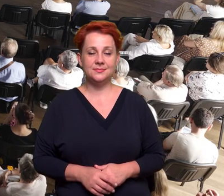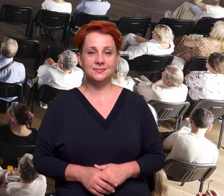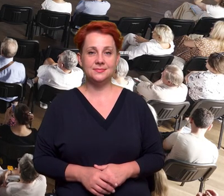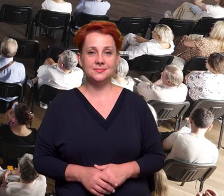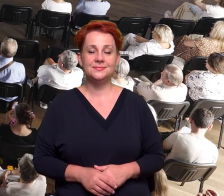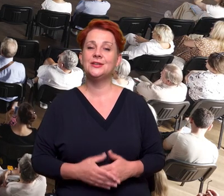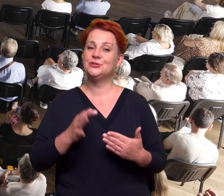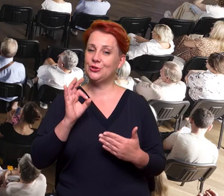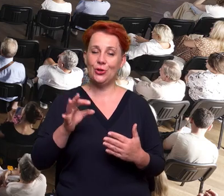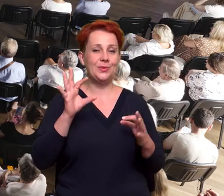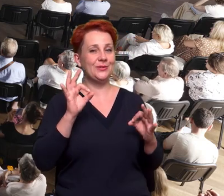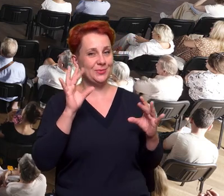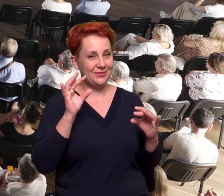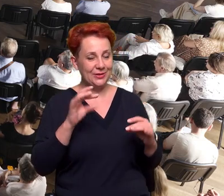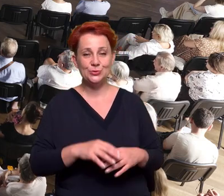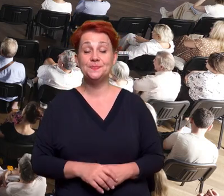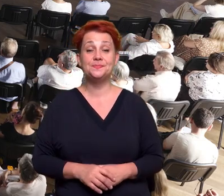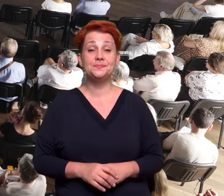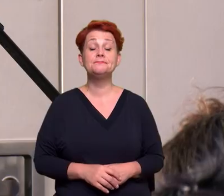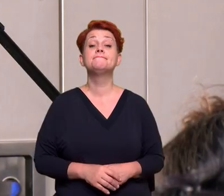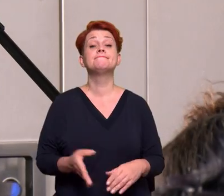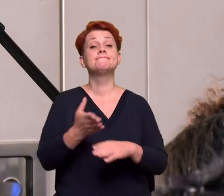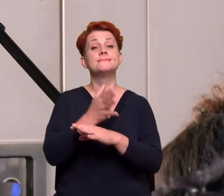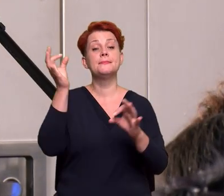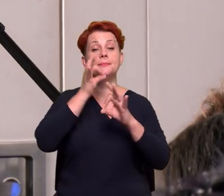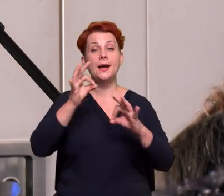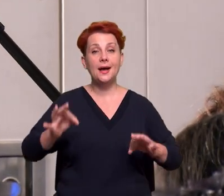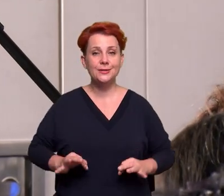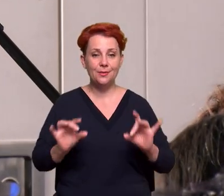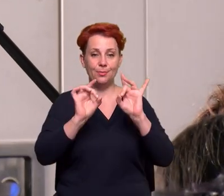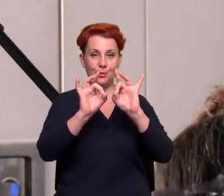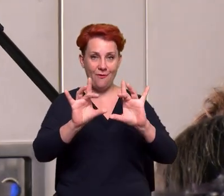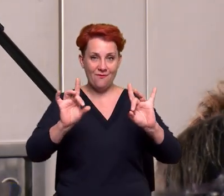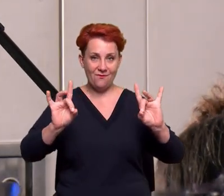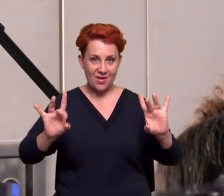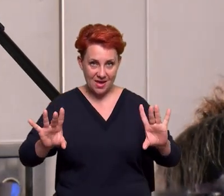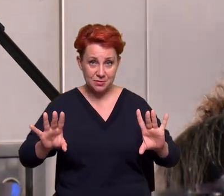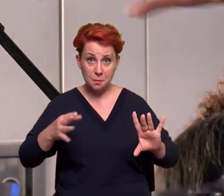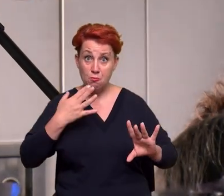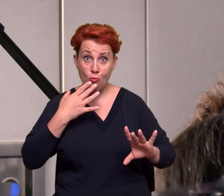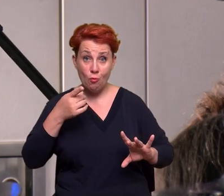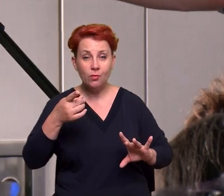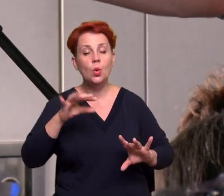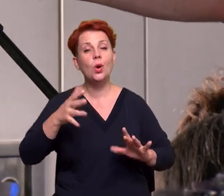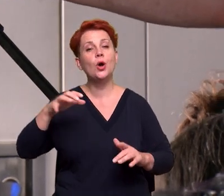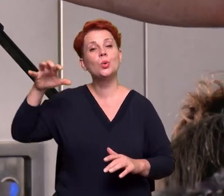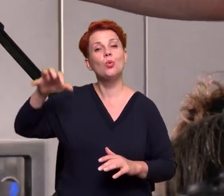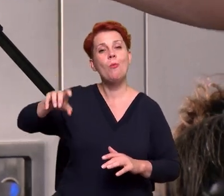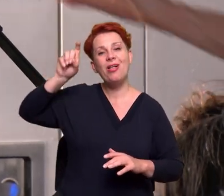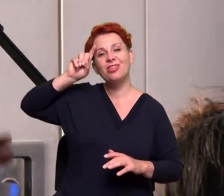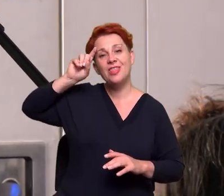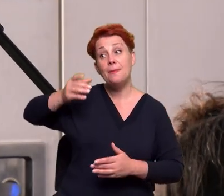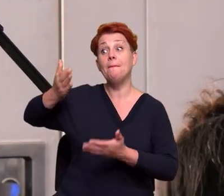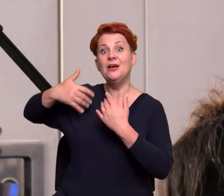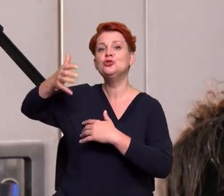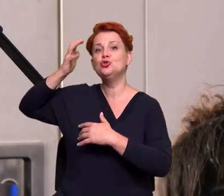Dzień dobry, dobry wieczór. Ja bym się chciała odnieść do tego, o czym mówiła pani profesor, o tej grupie Niemców czeskich,